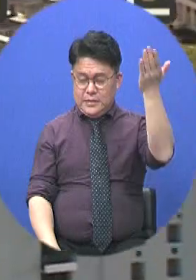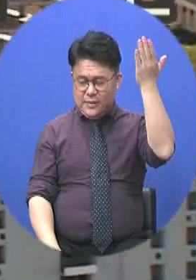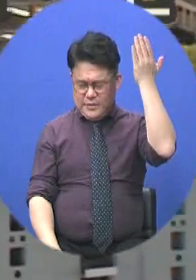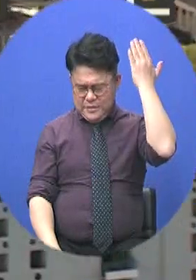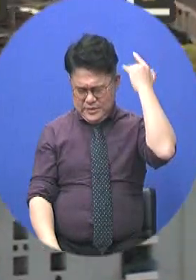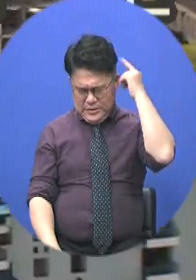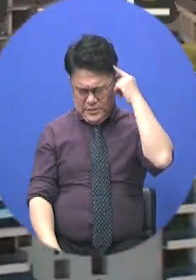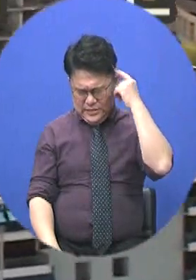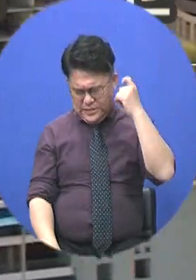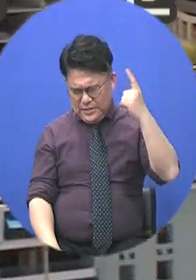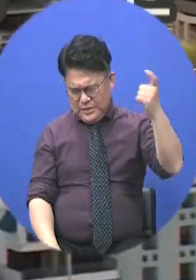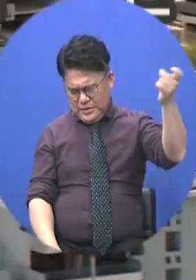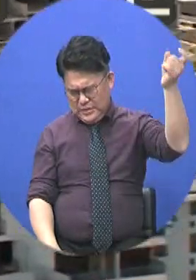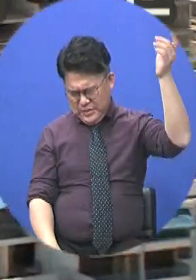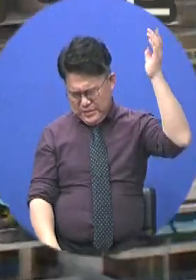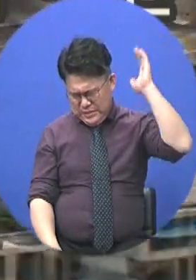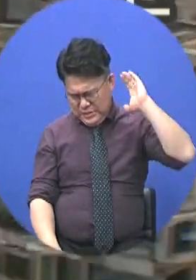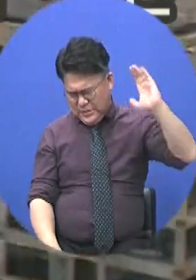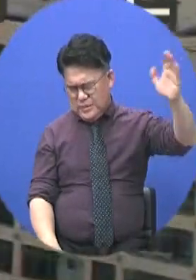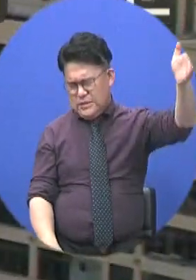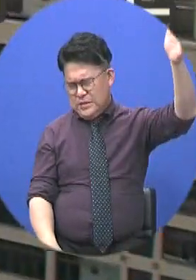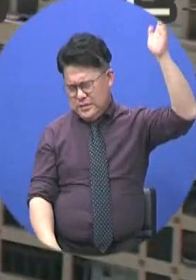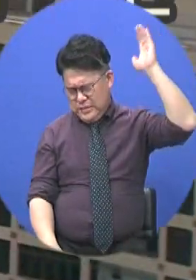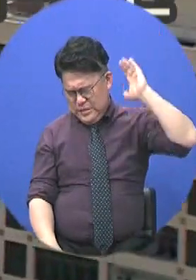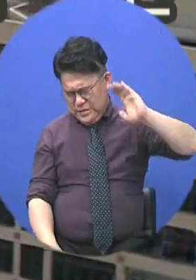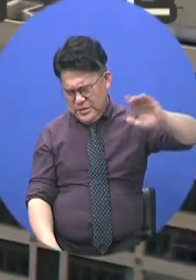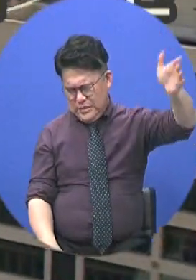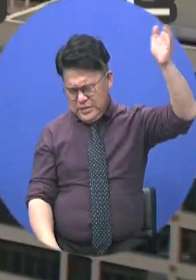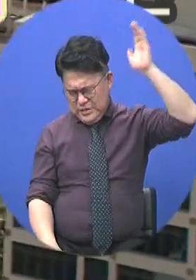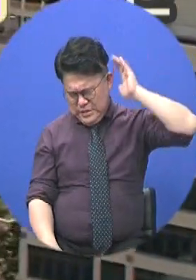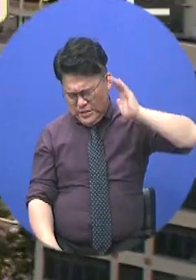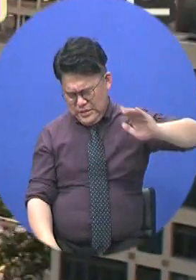할미꽃 그 사연 밤을 새워